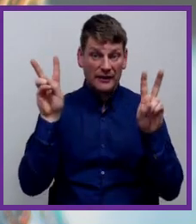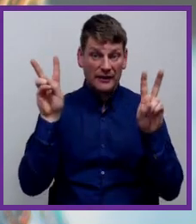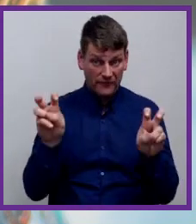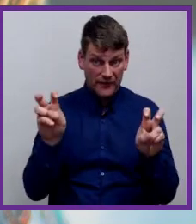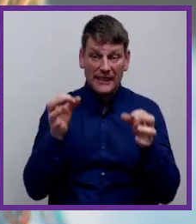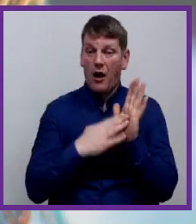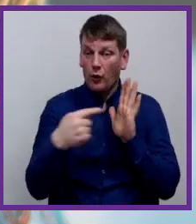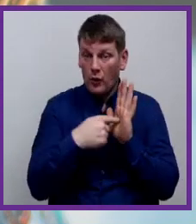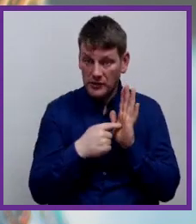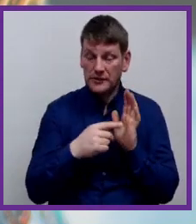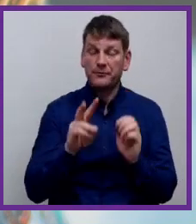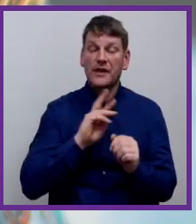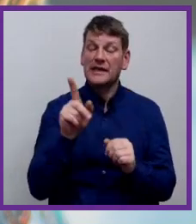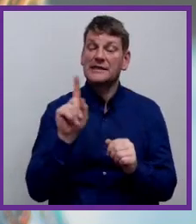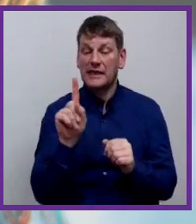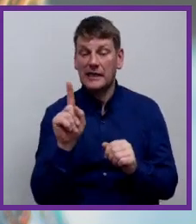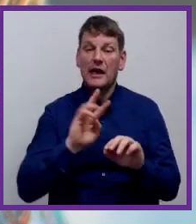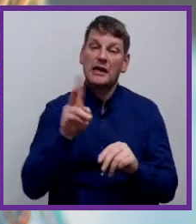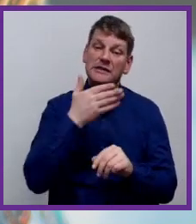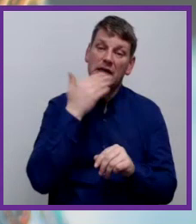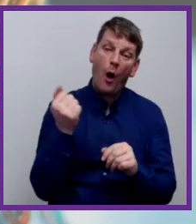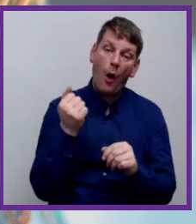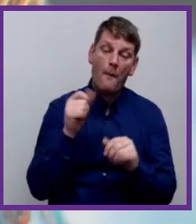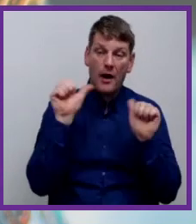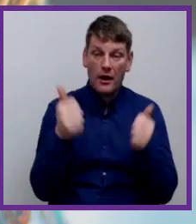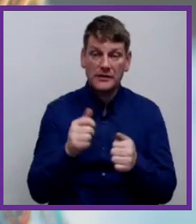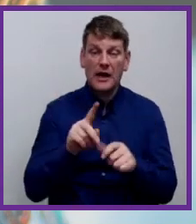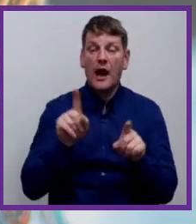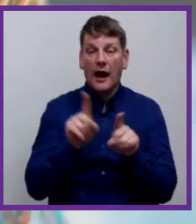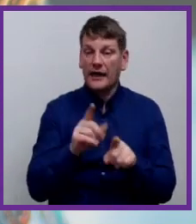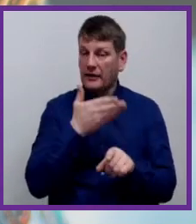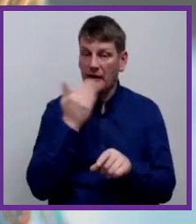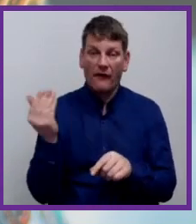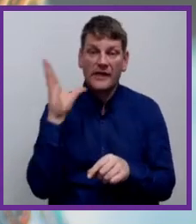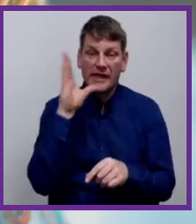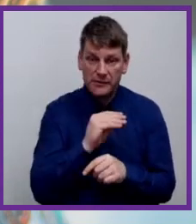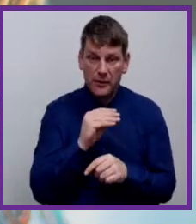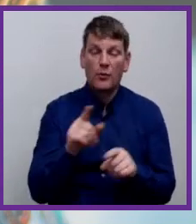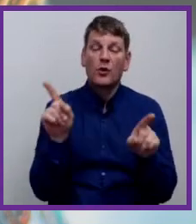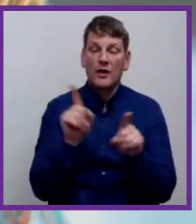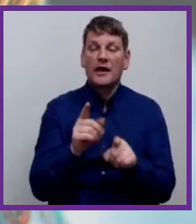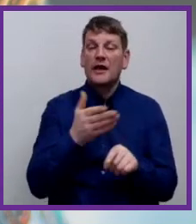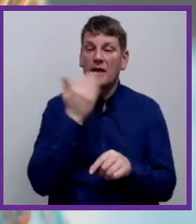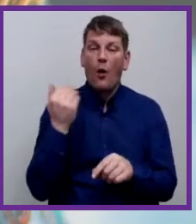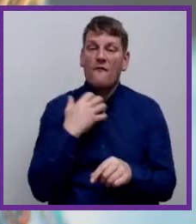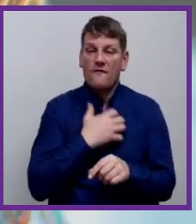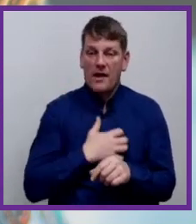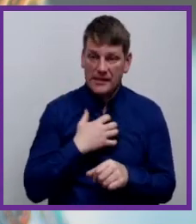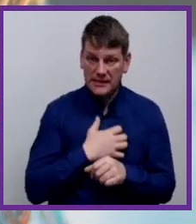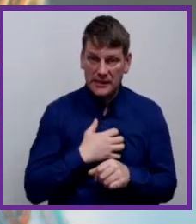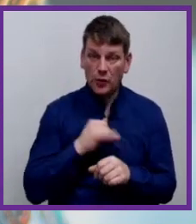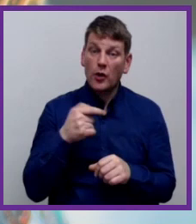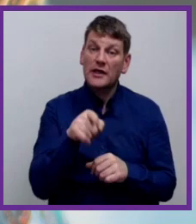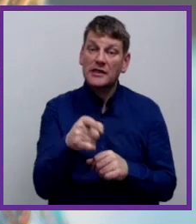aktos, kas ir un kas nav māksla, arī nav iespējama, un nav arī vajadzīga, jo